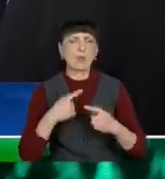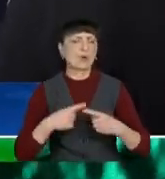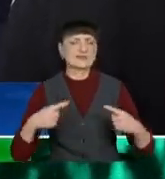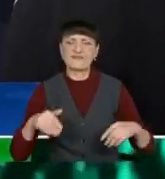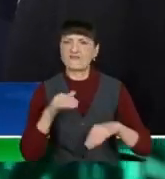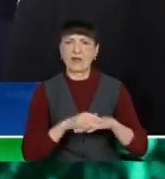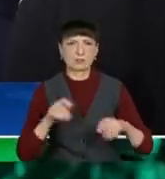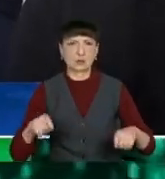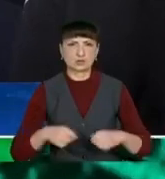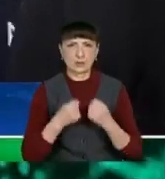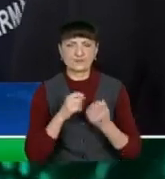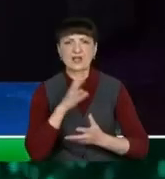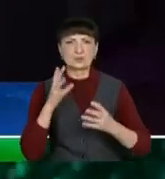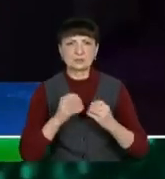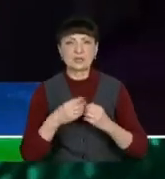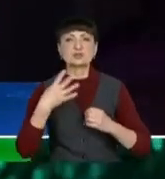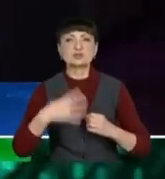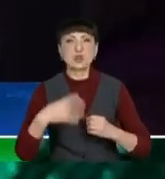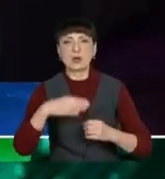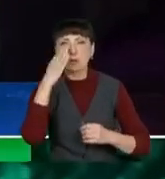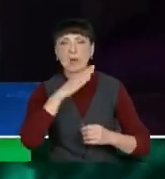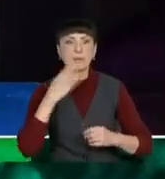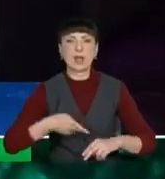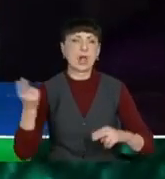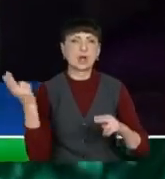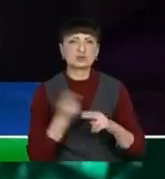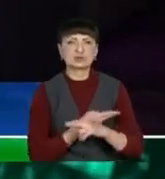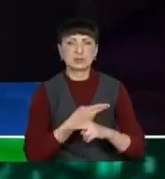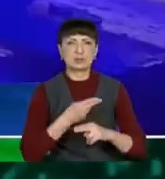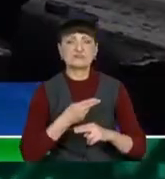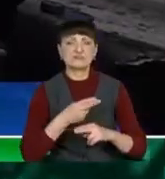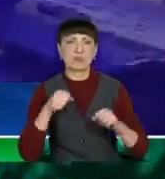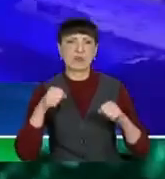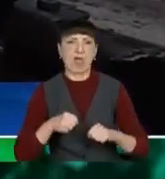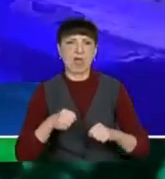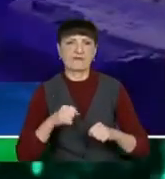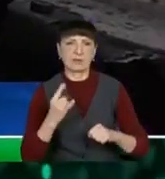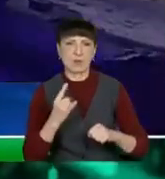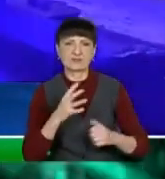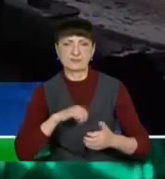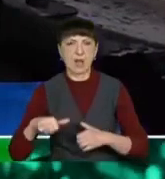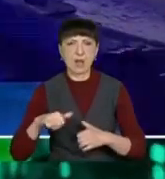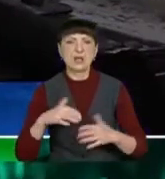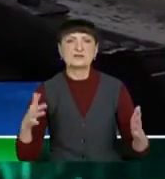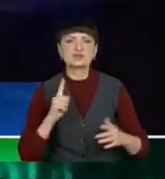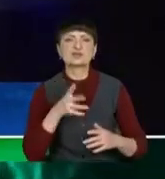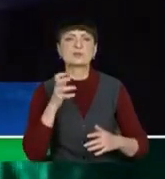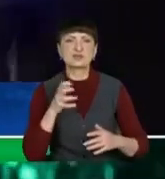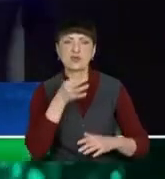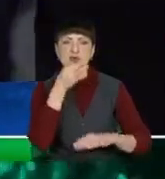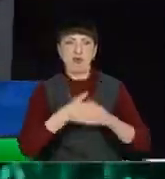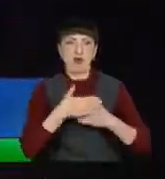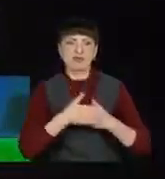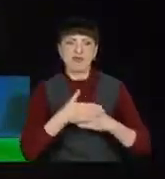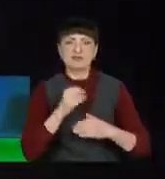фактам нарушений. В результате 40 родителей лишили родительских прав. Свыше 1500 привлекли к ответственности